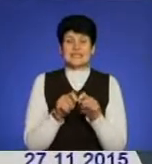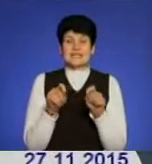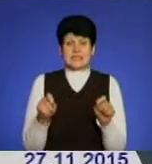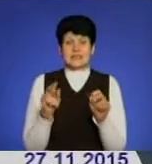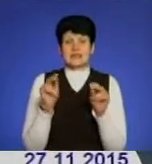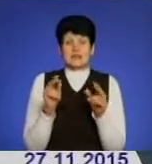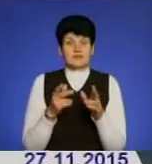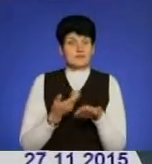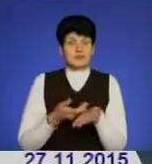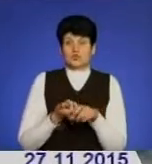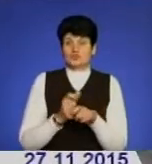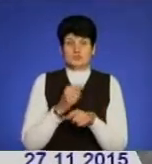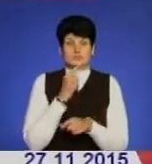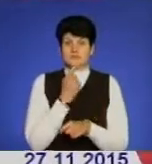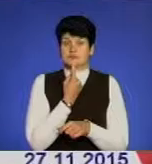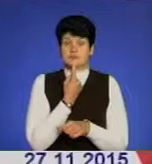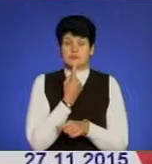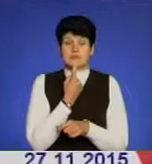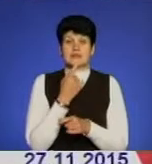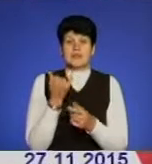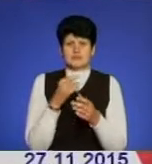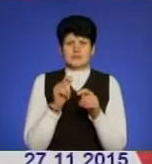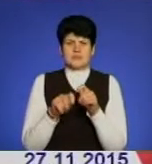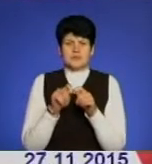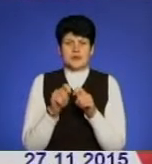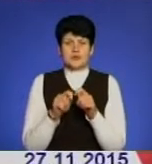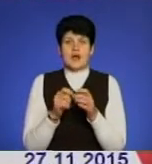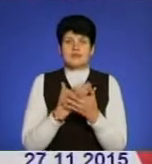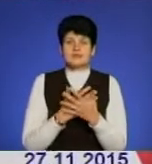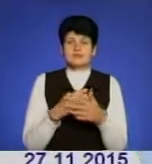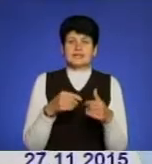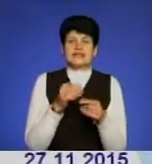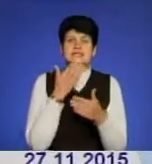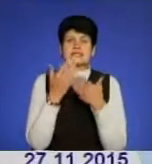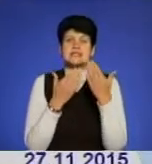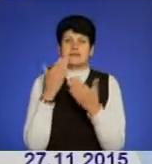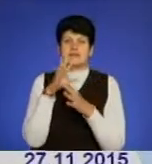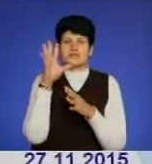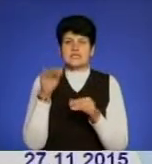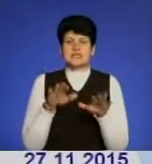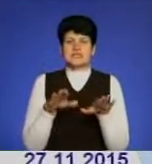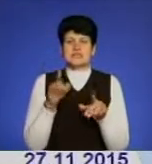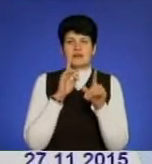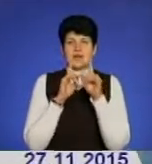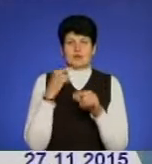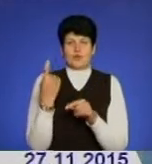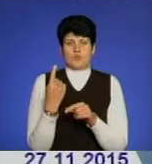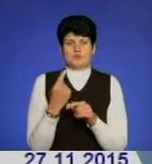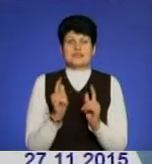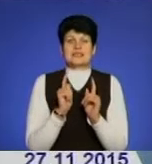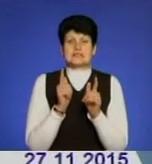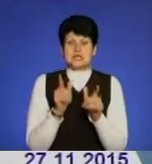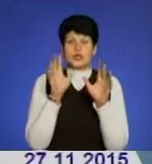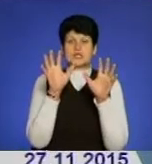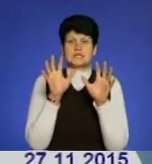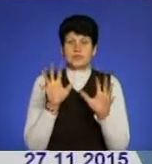дані насправді дуже складно. Для експерименту активісти надіслали запити до усіх місцевих рад області. Згідно з